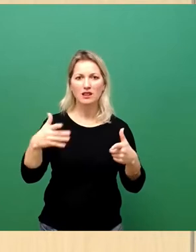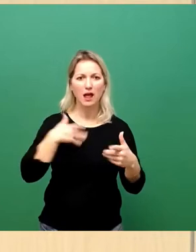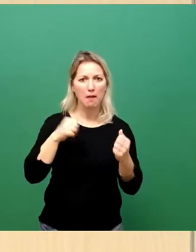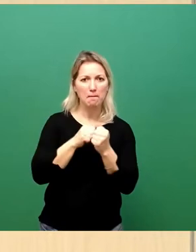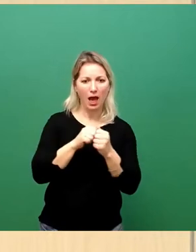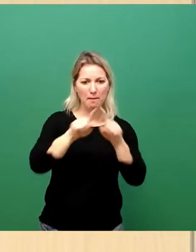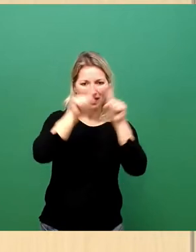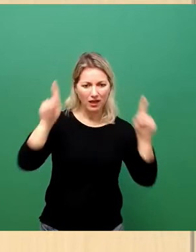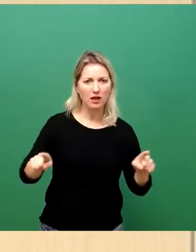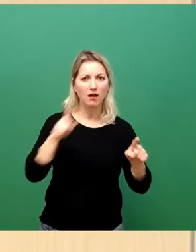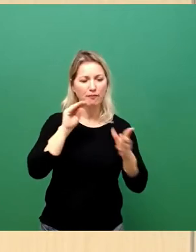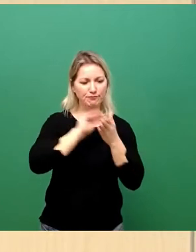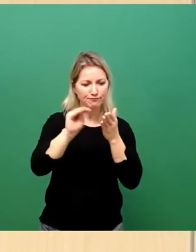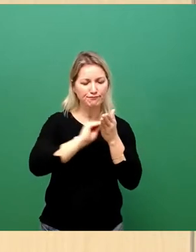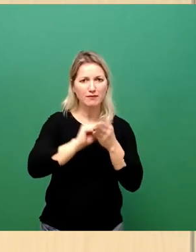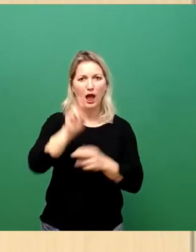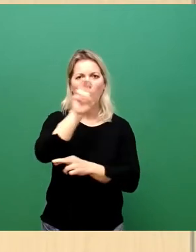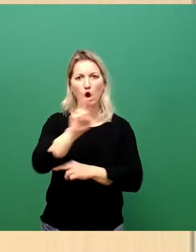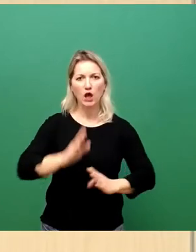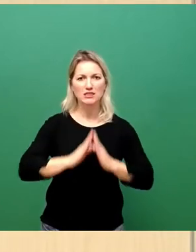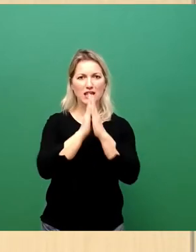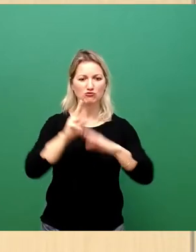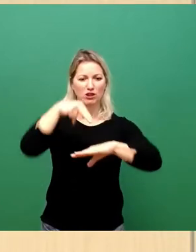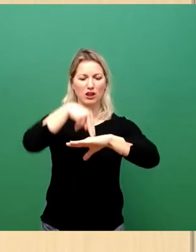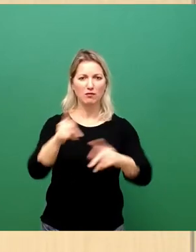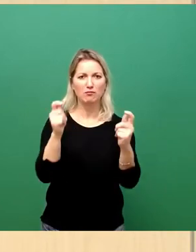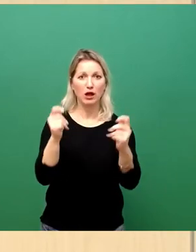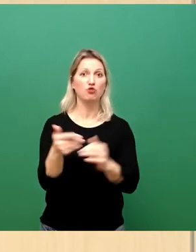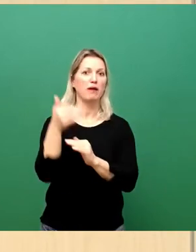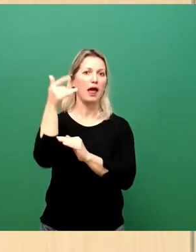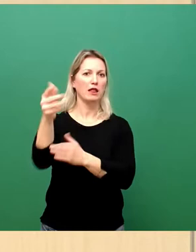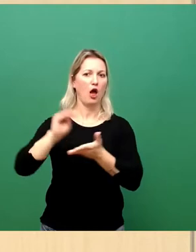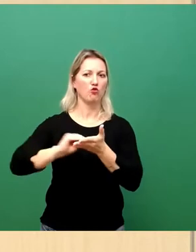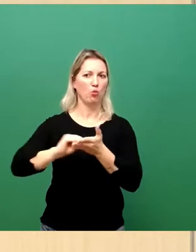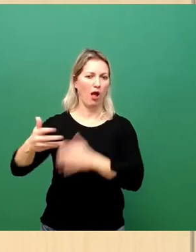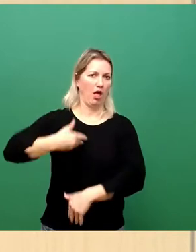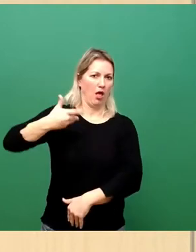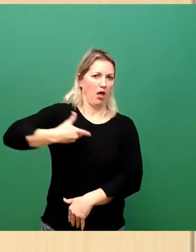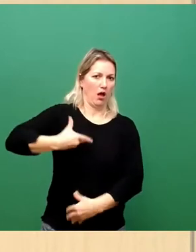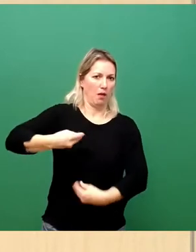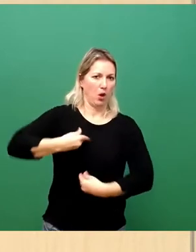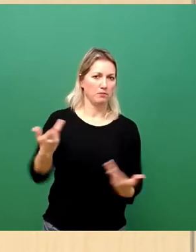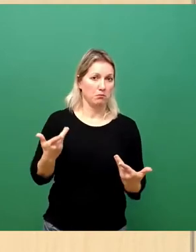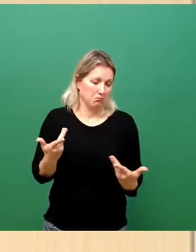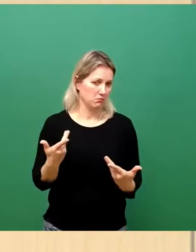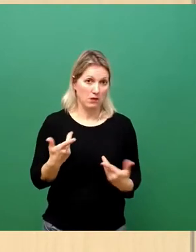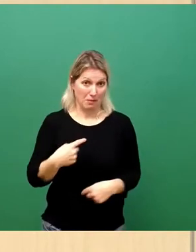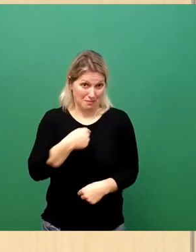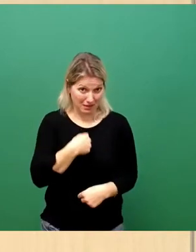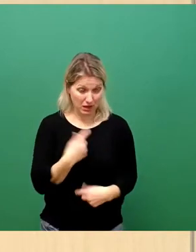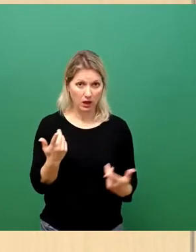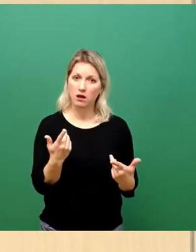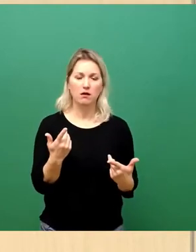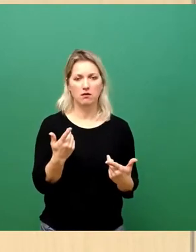Kreuzkirche gestanden. In der Schule gab es danach einen riesengroßen Ärger. Aber in meiner Schule gab es vor allen Dingen auch einen klugen